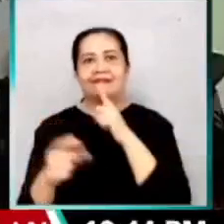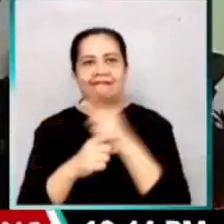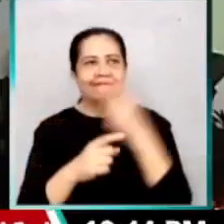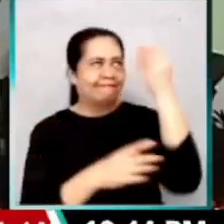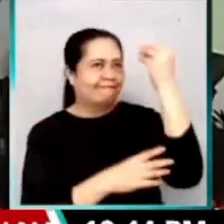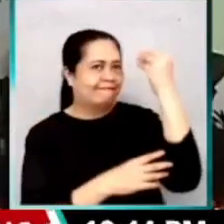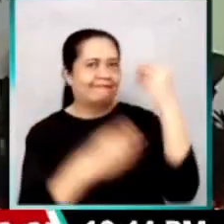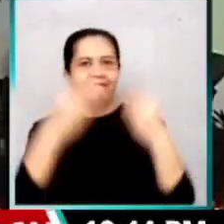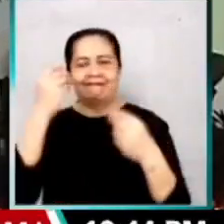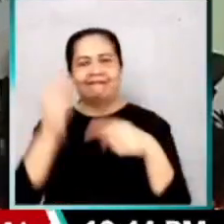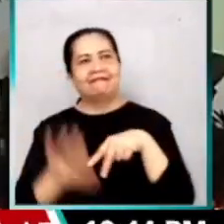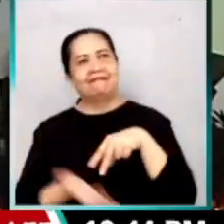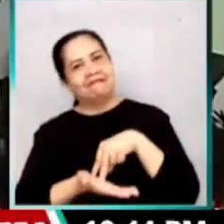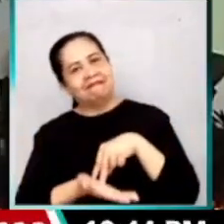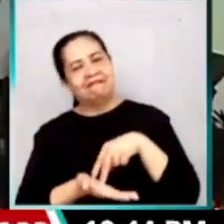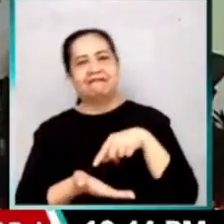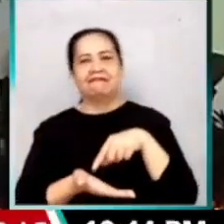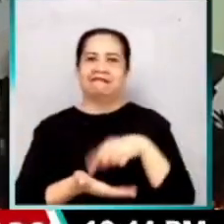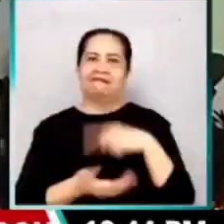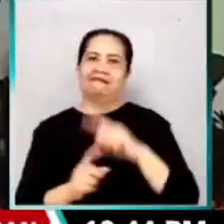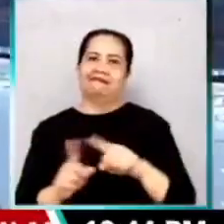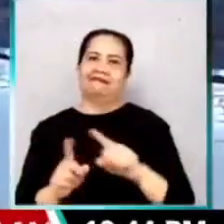pose.